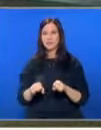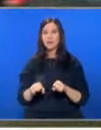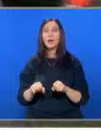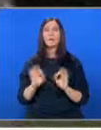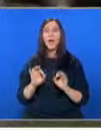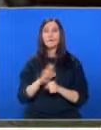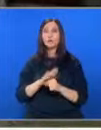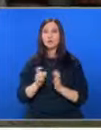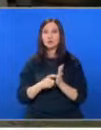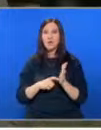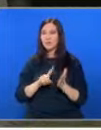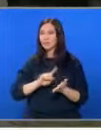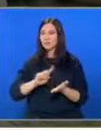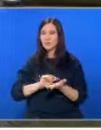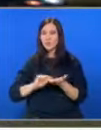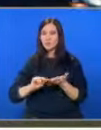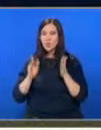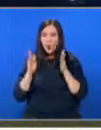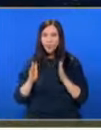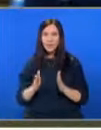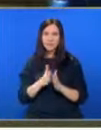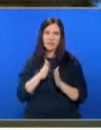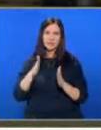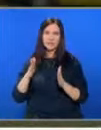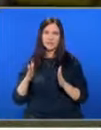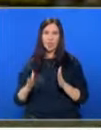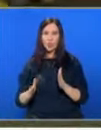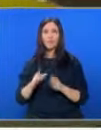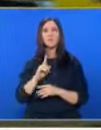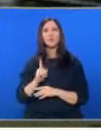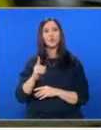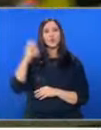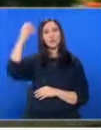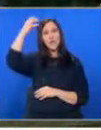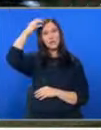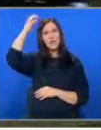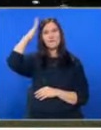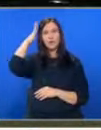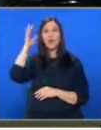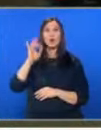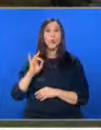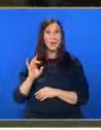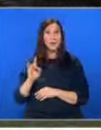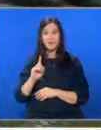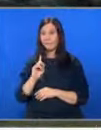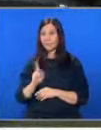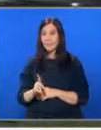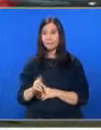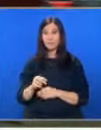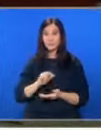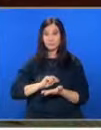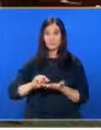в основния закон не са разписани конкретните срокове, в които държавният глава Румен Радев трябва да